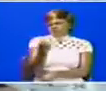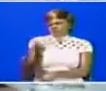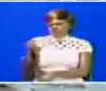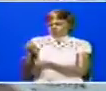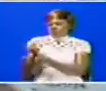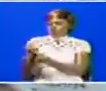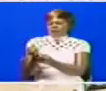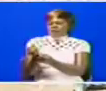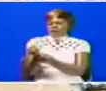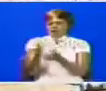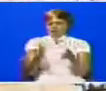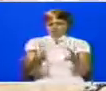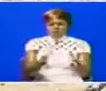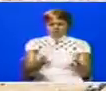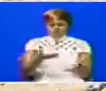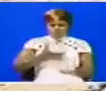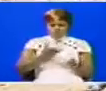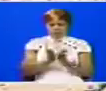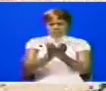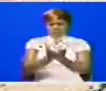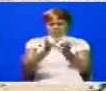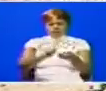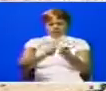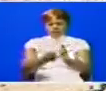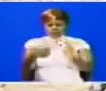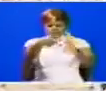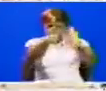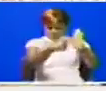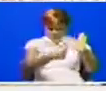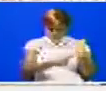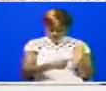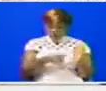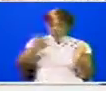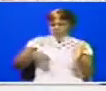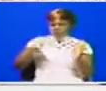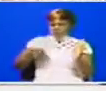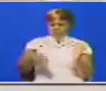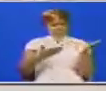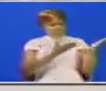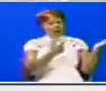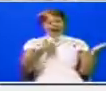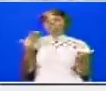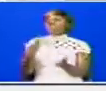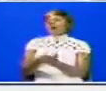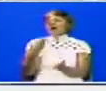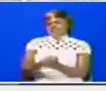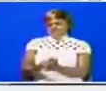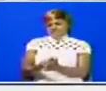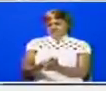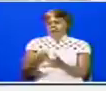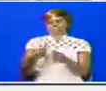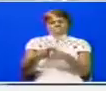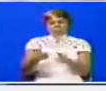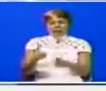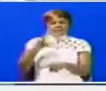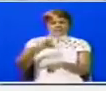dagaa walazimu wavuvi na wenye mashua kugeuza kanuni. Ingawa wanawake hao wanazo pesa mkononi tayari kwa biashara,